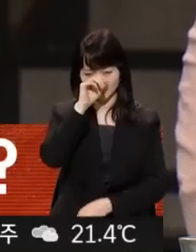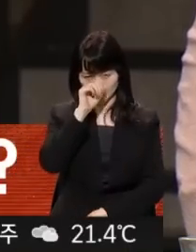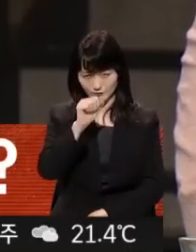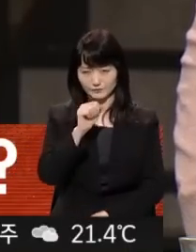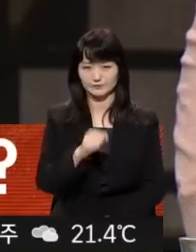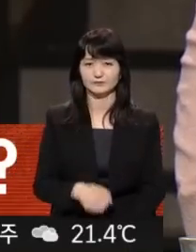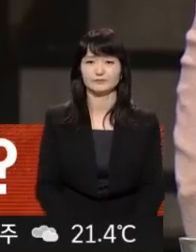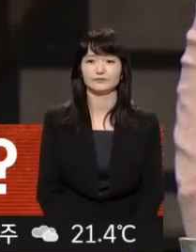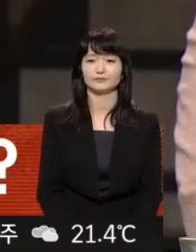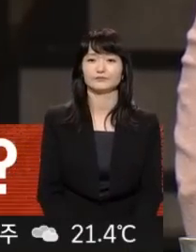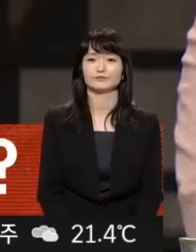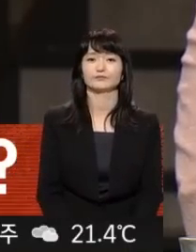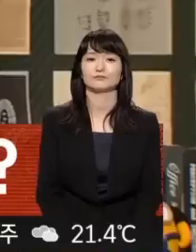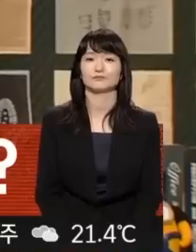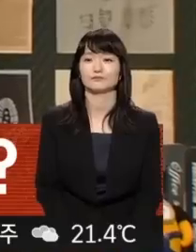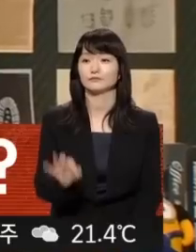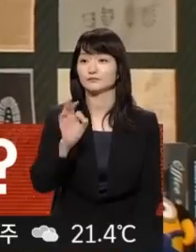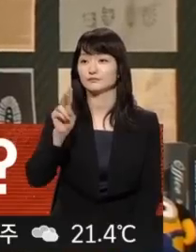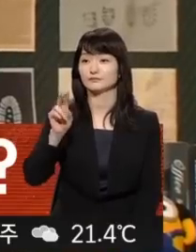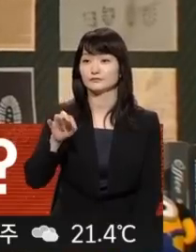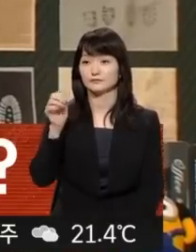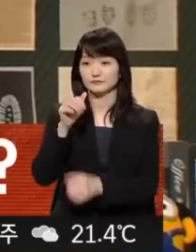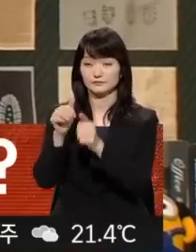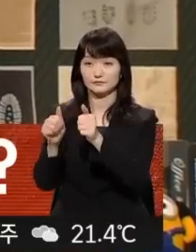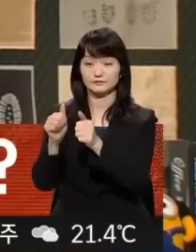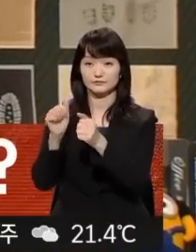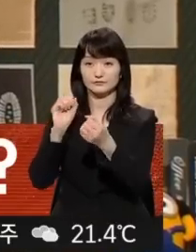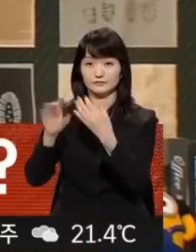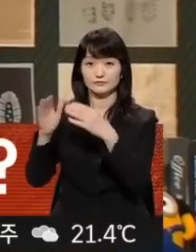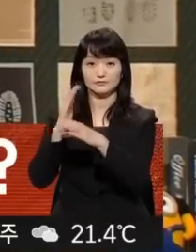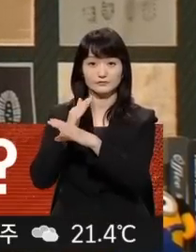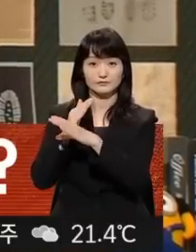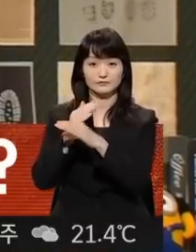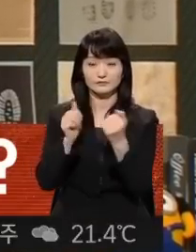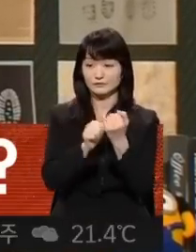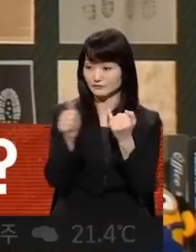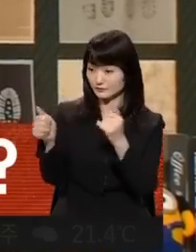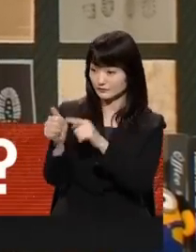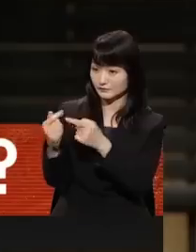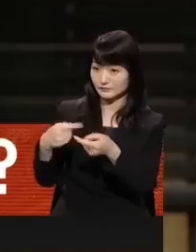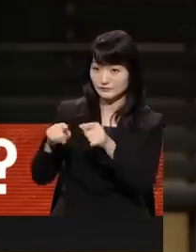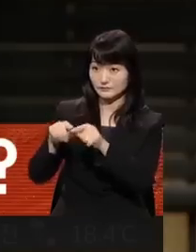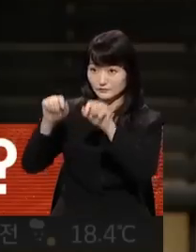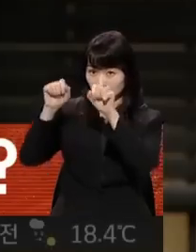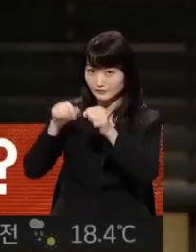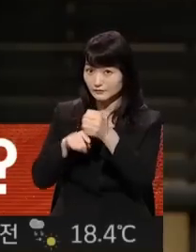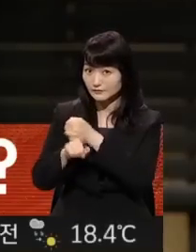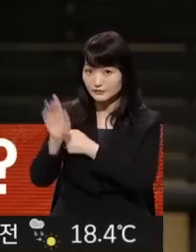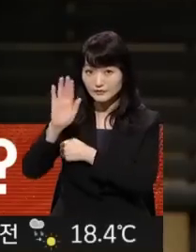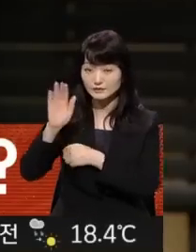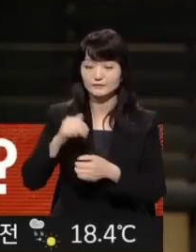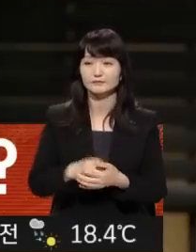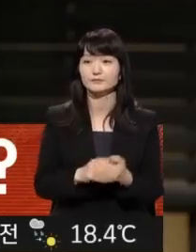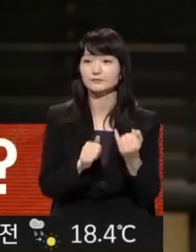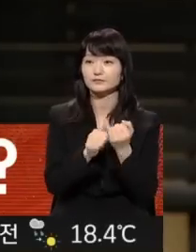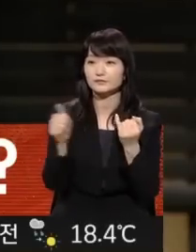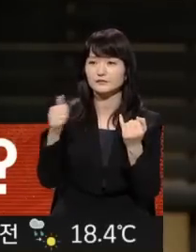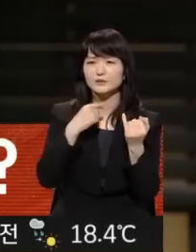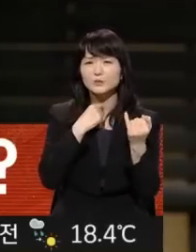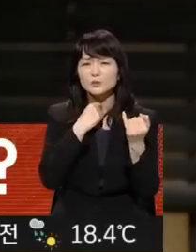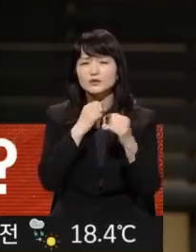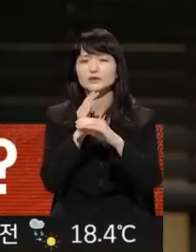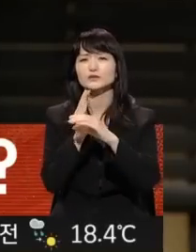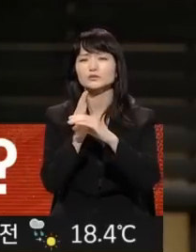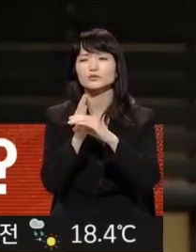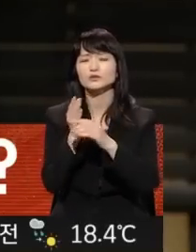자 양 변호사님 엑스 했는데 아니 그럼 남편도 같이 운동하라는 겁니까 그런 뜻은 아니에요 사실 근데 이제 남편이 바라는 정도의